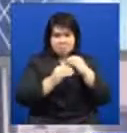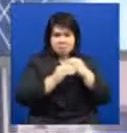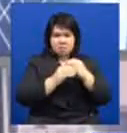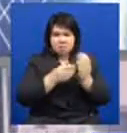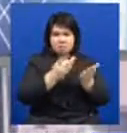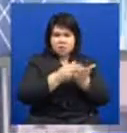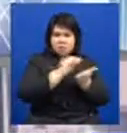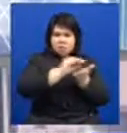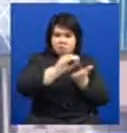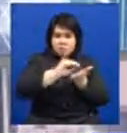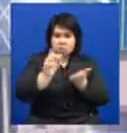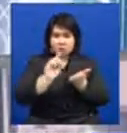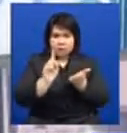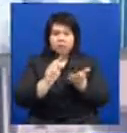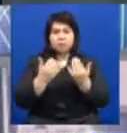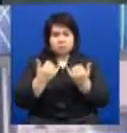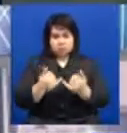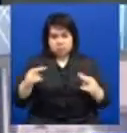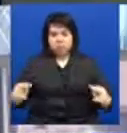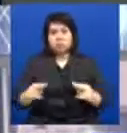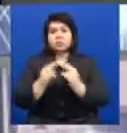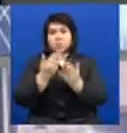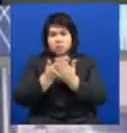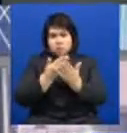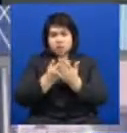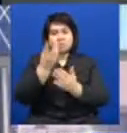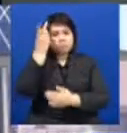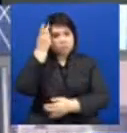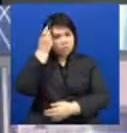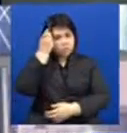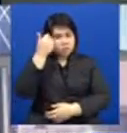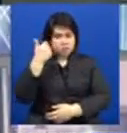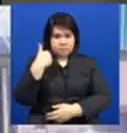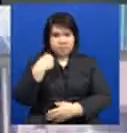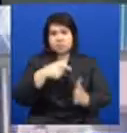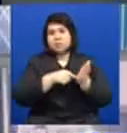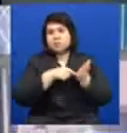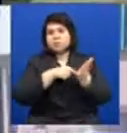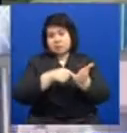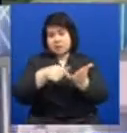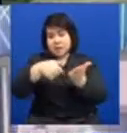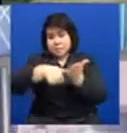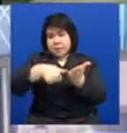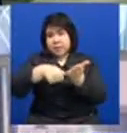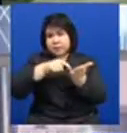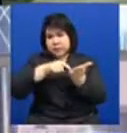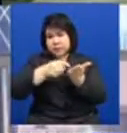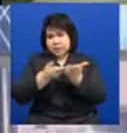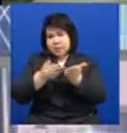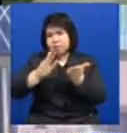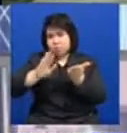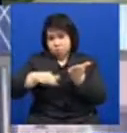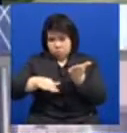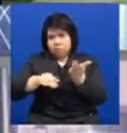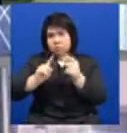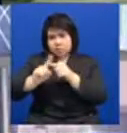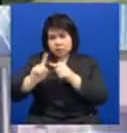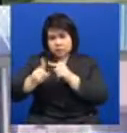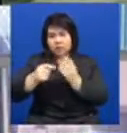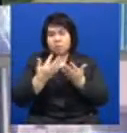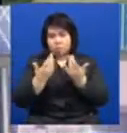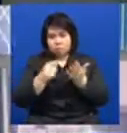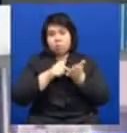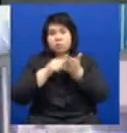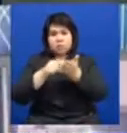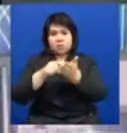ซึ่งเรื่องนี้นะคะทางฝั่งของกระทรวงการคลังเองก็มีแนวคิดที่จะเสนอให้ปรับลดอัตราภาษีและสิ่งปลูกสร้างที่กำลังจะเสนอให้คณะรั